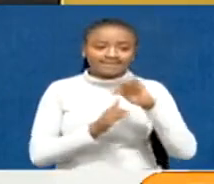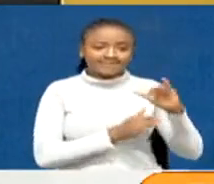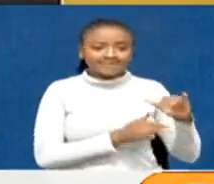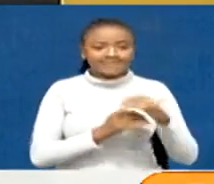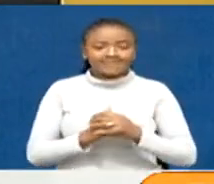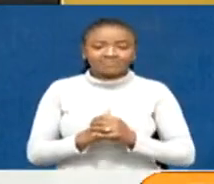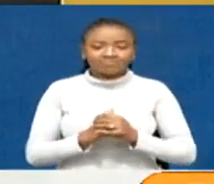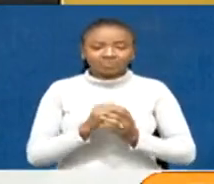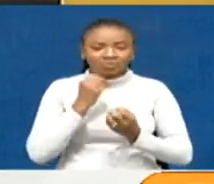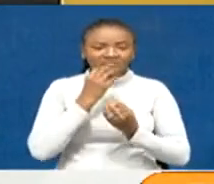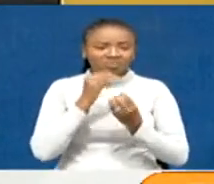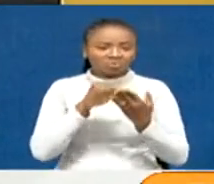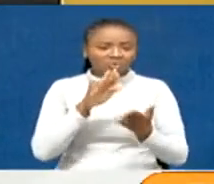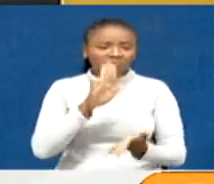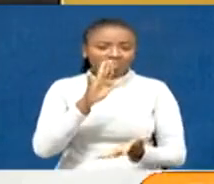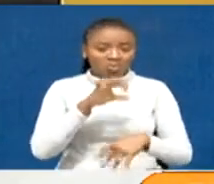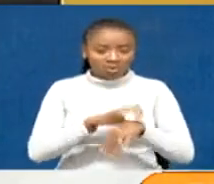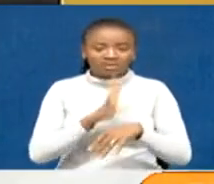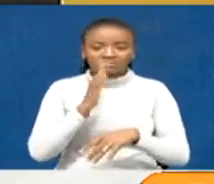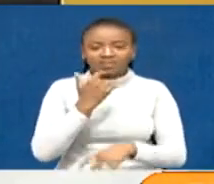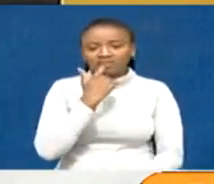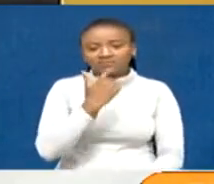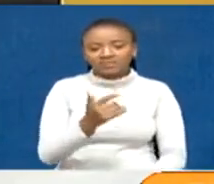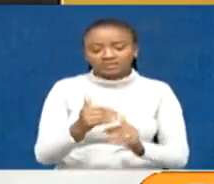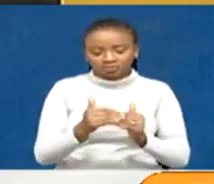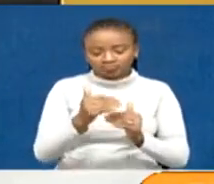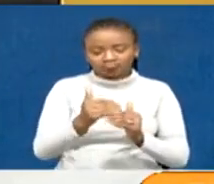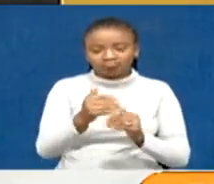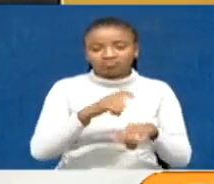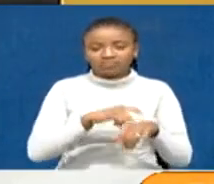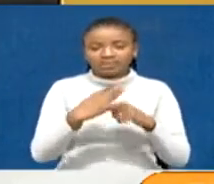peponi. Tutakueleza mengi zaidi kuhusiana na taarifa hiyo katika taarifa zetu za baadaye.